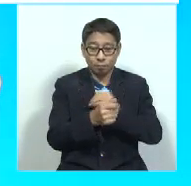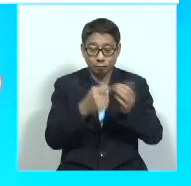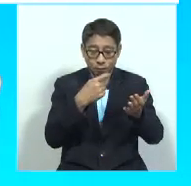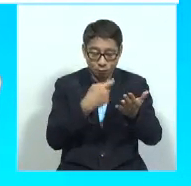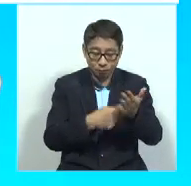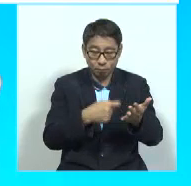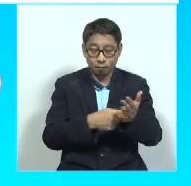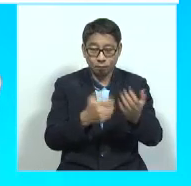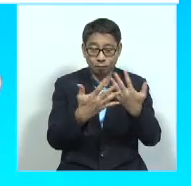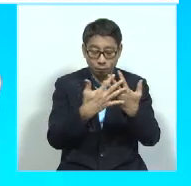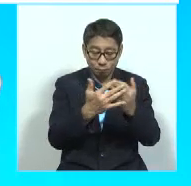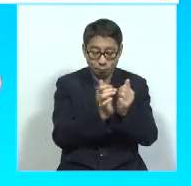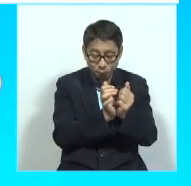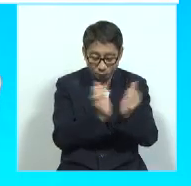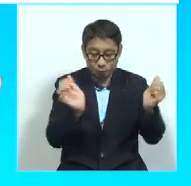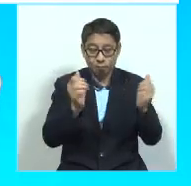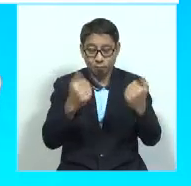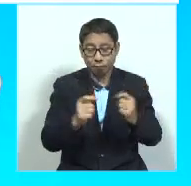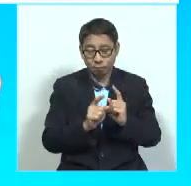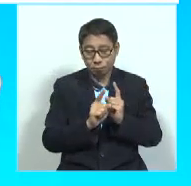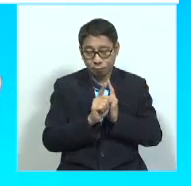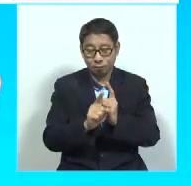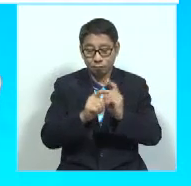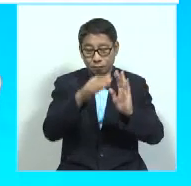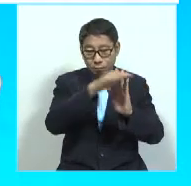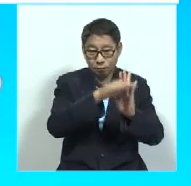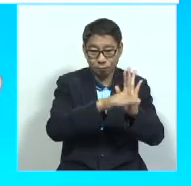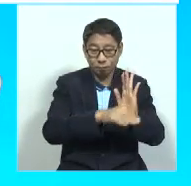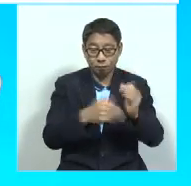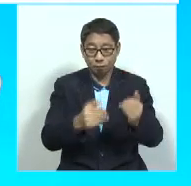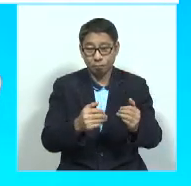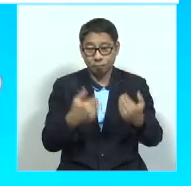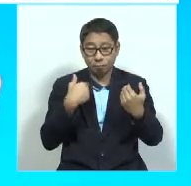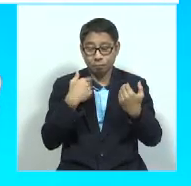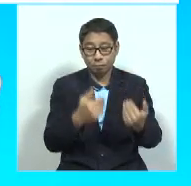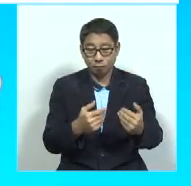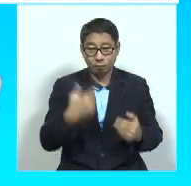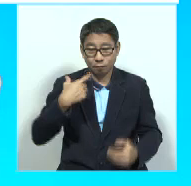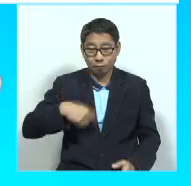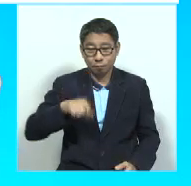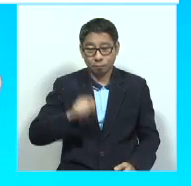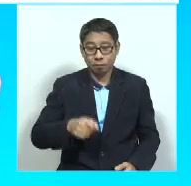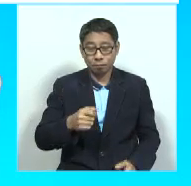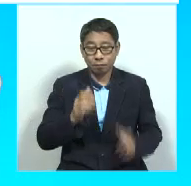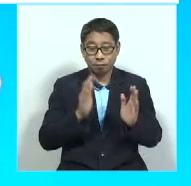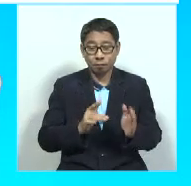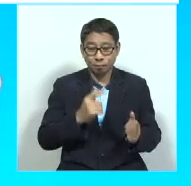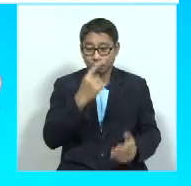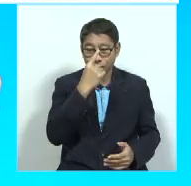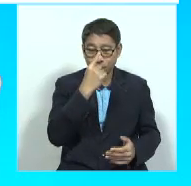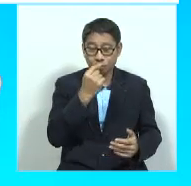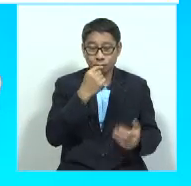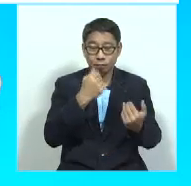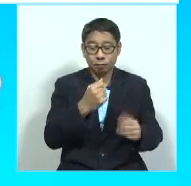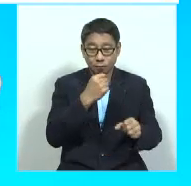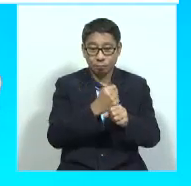ออกไปนะครับวางหลักทรัพย์ประกันอะไรทุกอย่างตามระบบแล้วก็ไม่มาศาลหนีประกันเยอะนะเพราะฉะนั้นกรณีที่ผู้ต้องหาเป็นชาวต่างประเทศเนี่ยเป็นหลักปฏิ